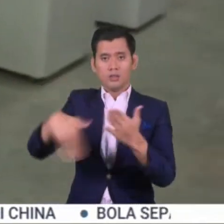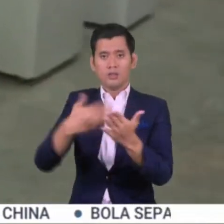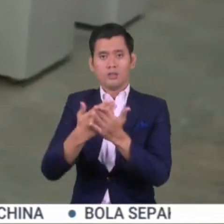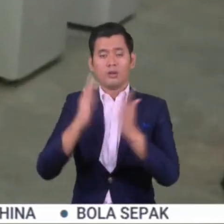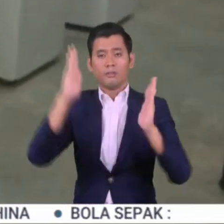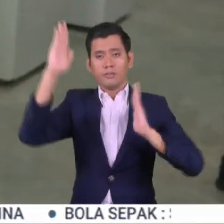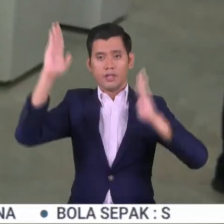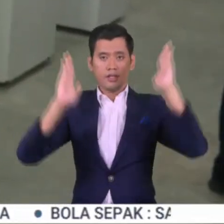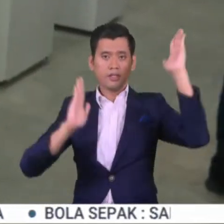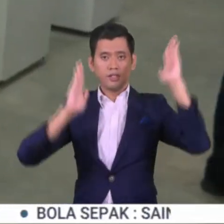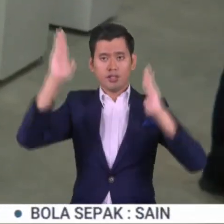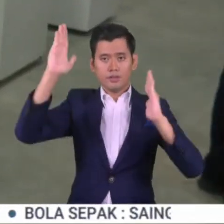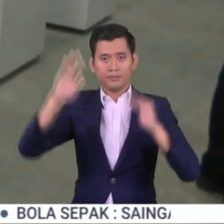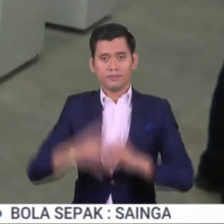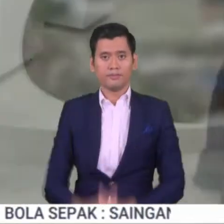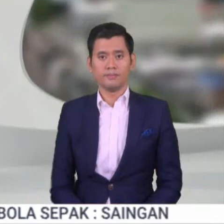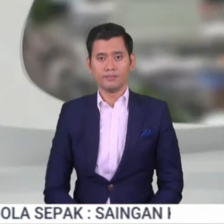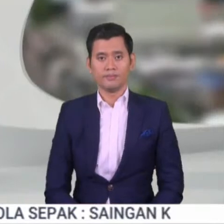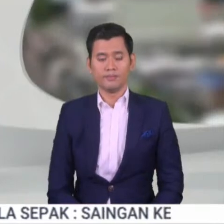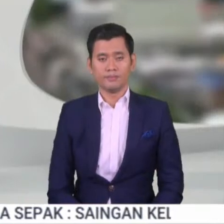negara.